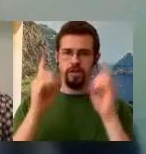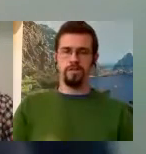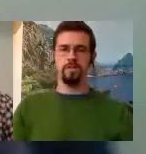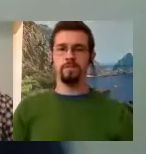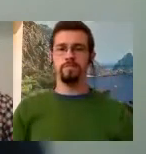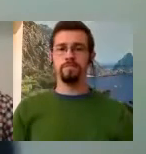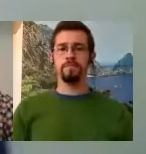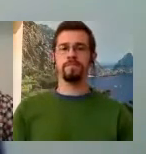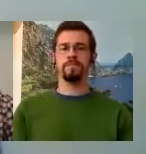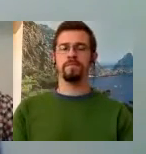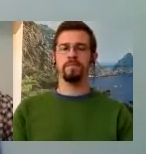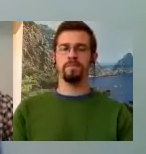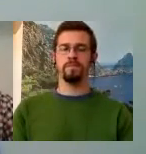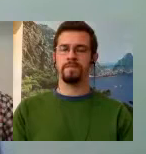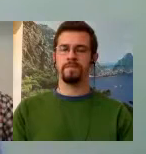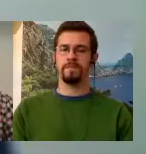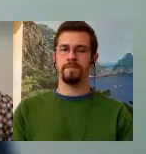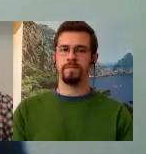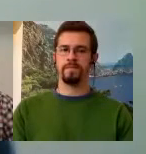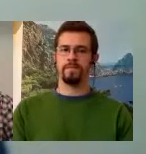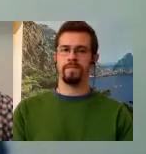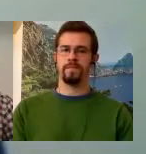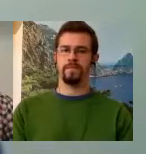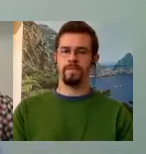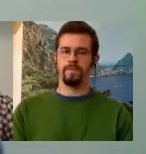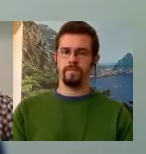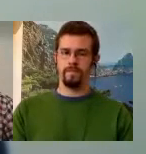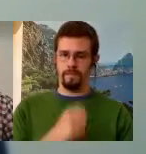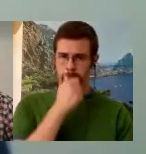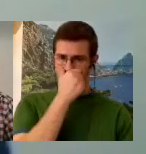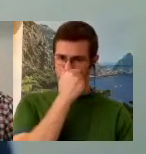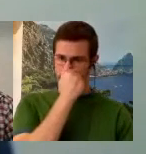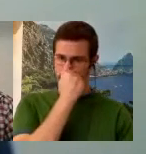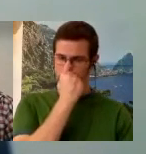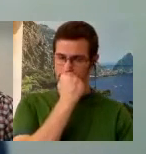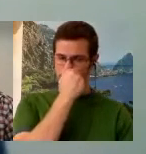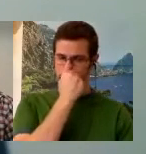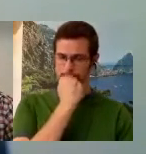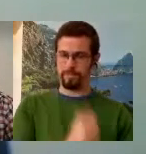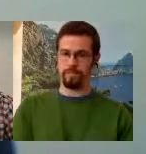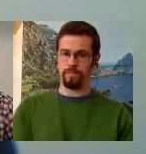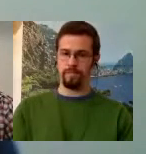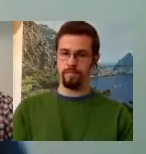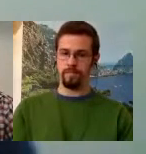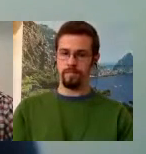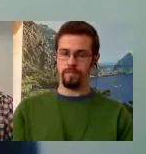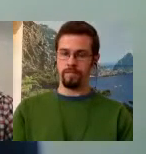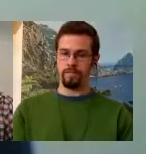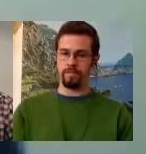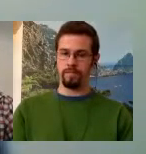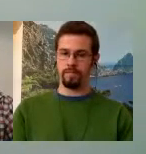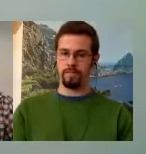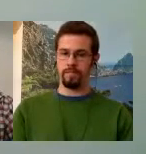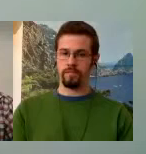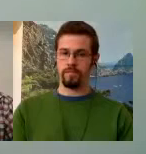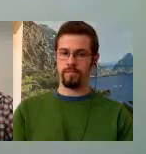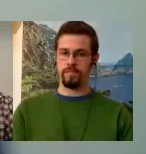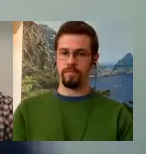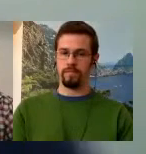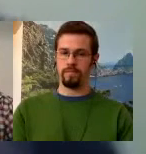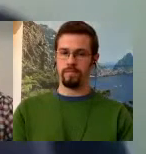القسم الثالث عرفت المدرسة التي قمت بها بميدان تربصي مدرسة 17 نهج روسي